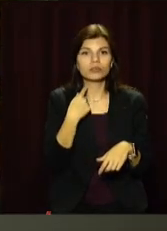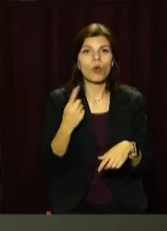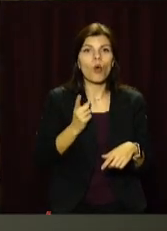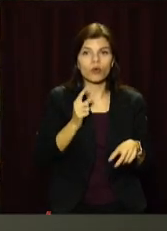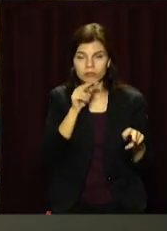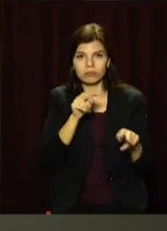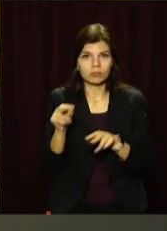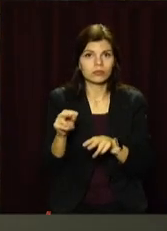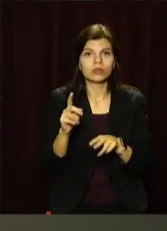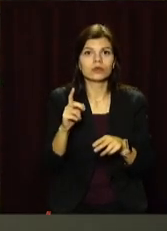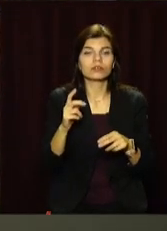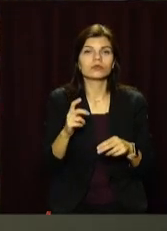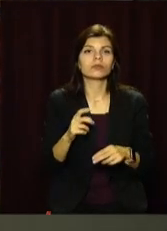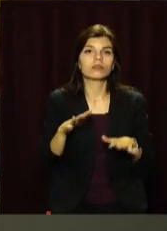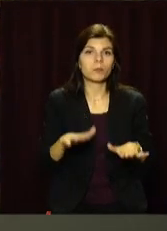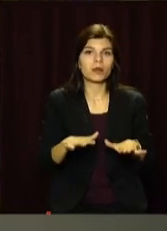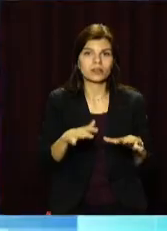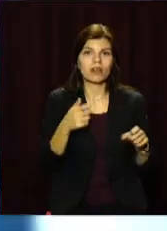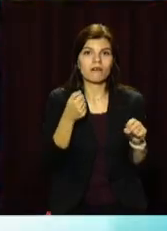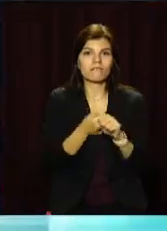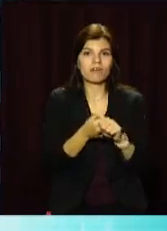місці аварії.